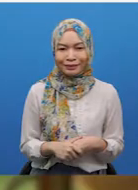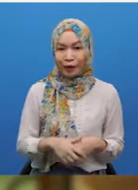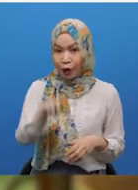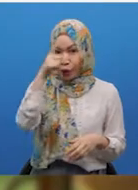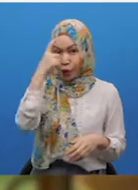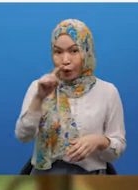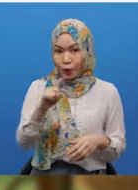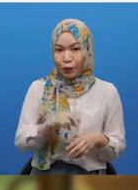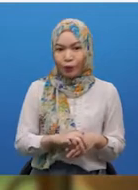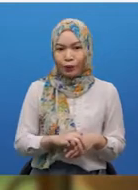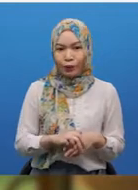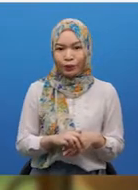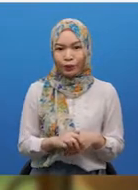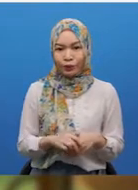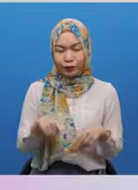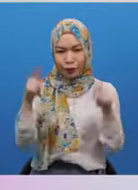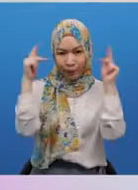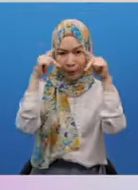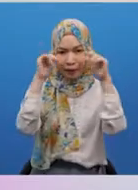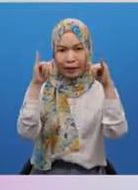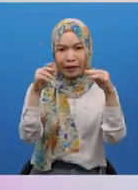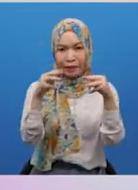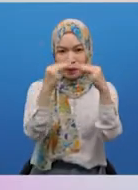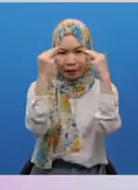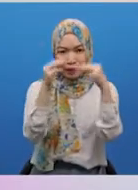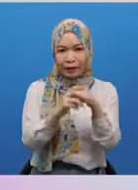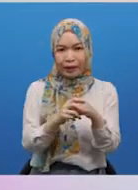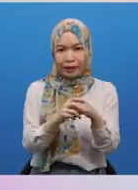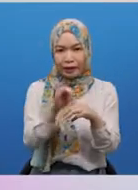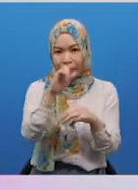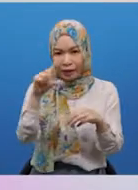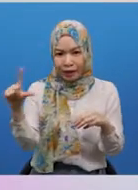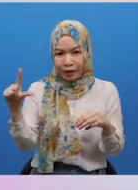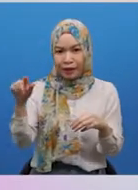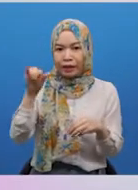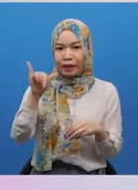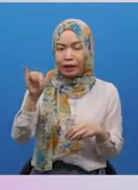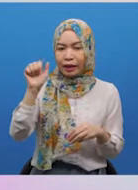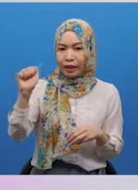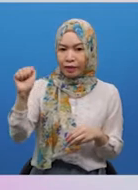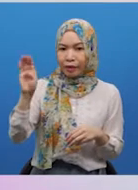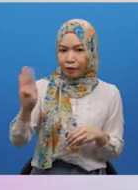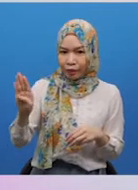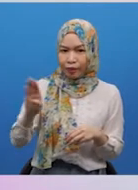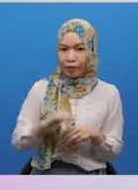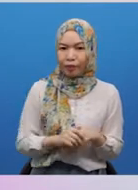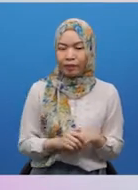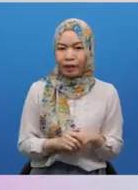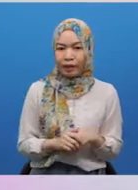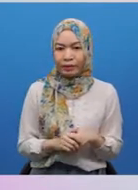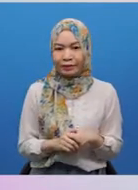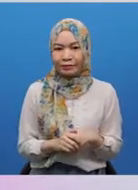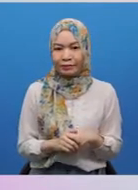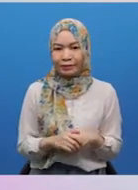Panggilan kehormat bagi individu yang berjawatan Perdana Menteri ialah Yang Amat Berhormat dan untuk